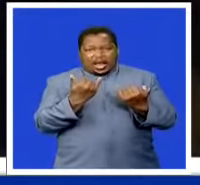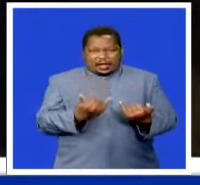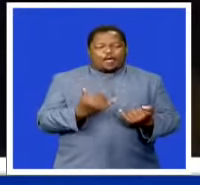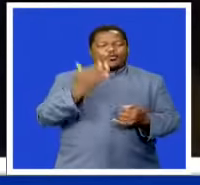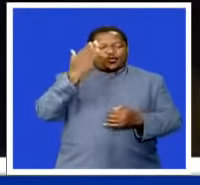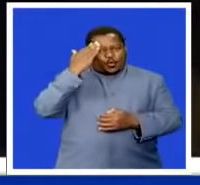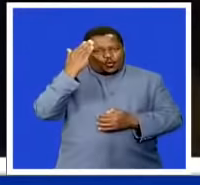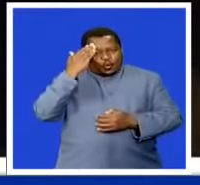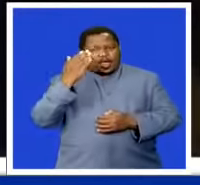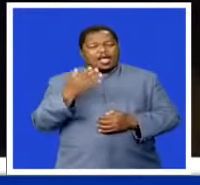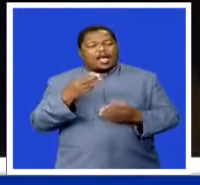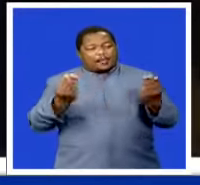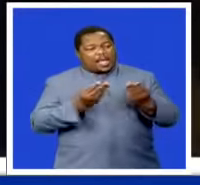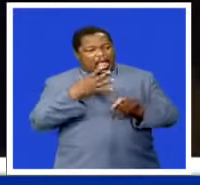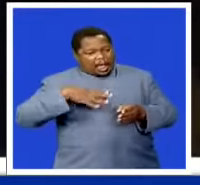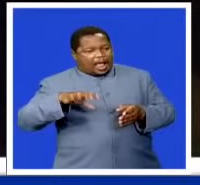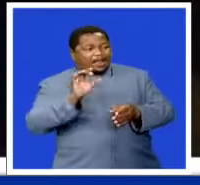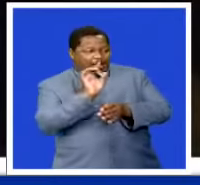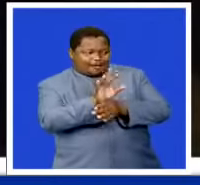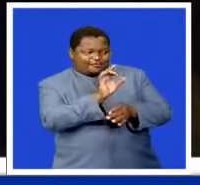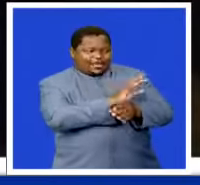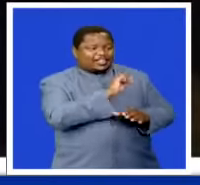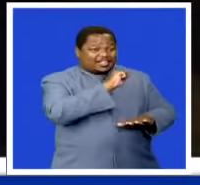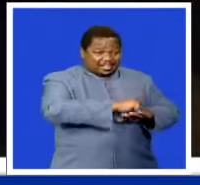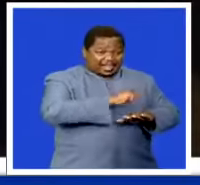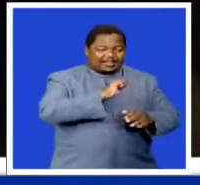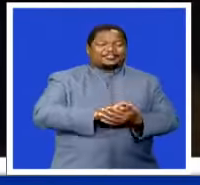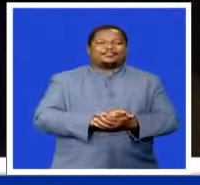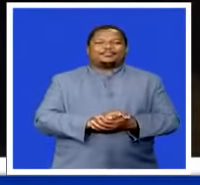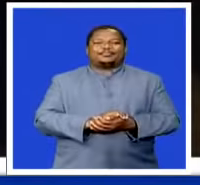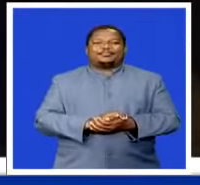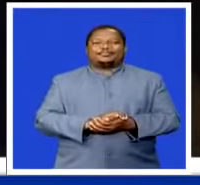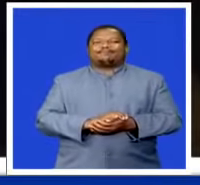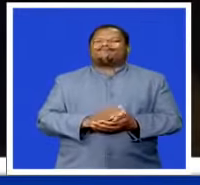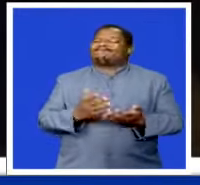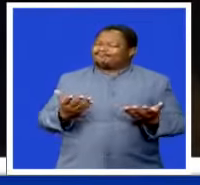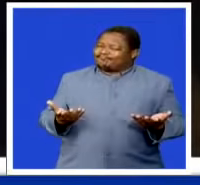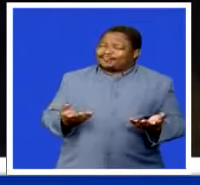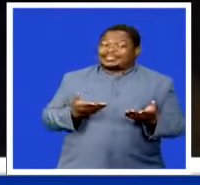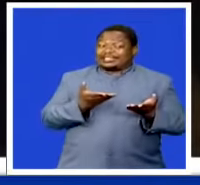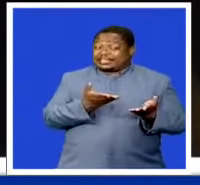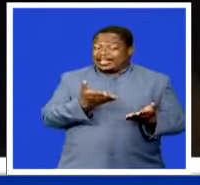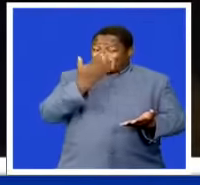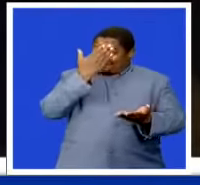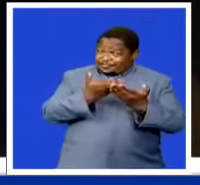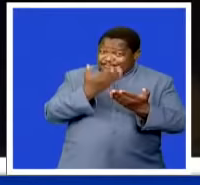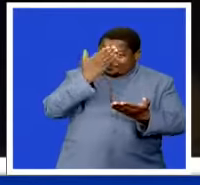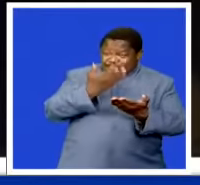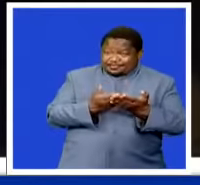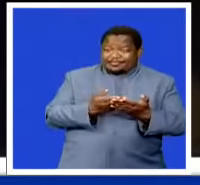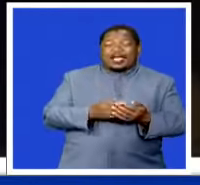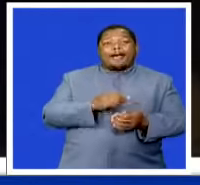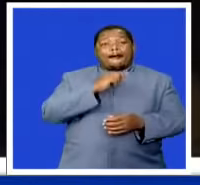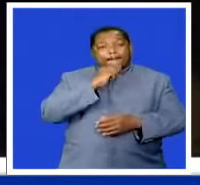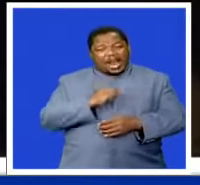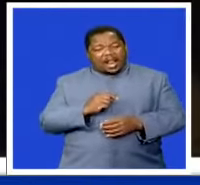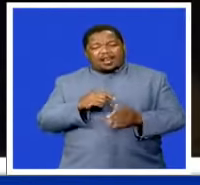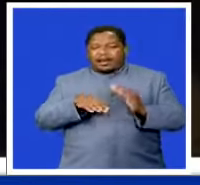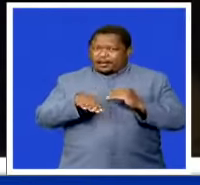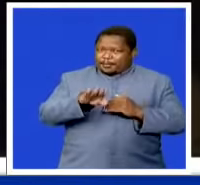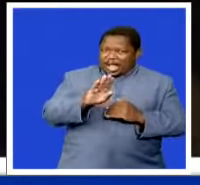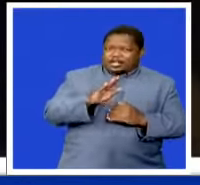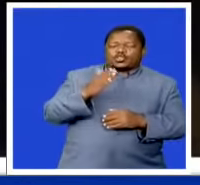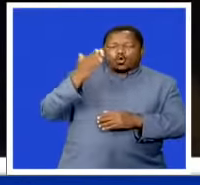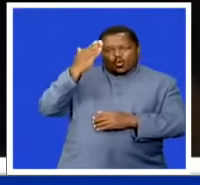after lokukhuliseka leso lokutaba khona noma ke lokukhona ukuthi sekufuna salaba responsible